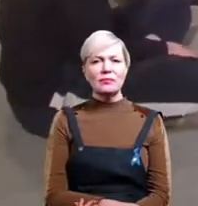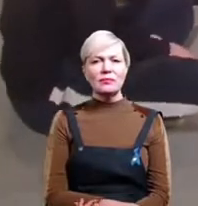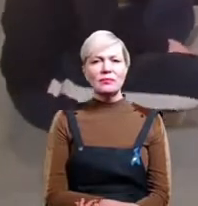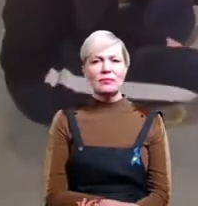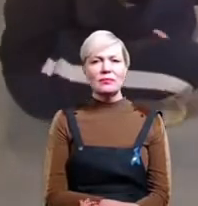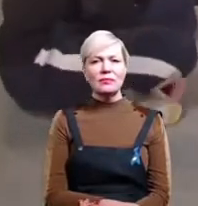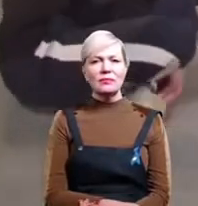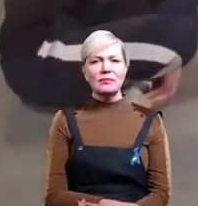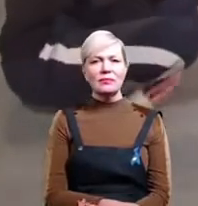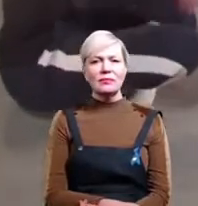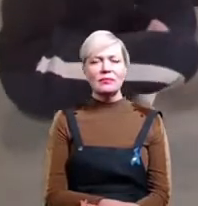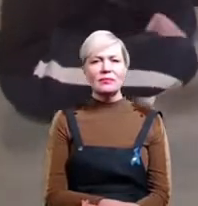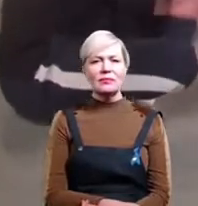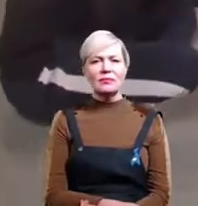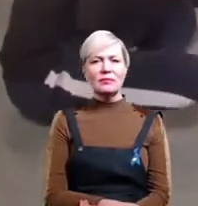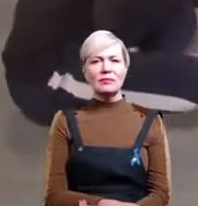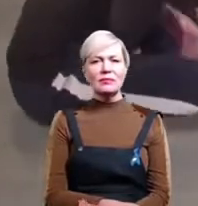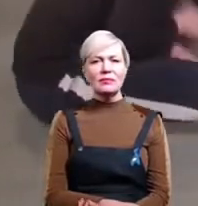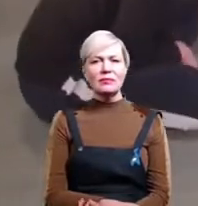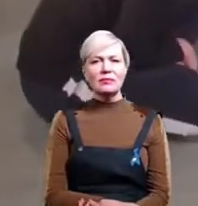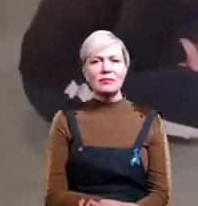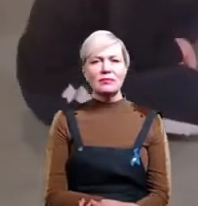Давай.